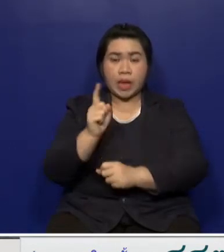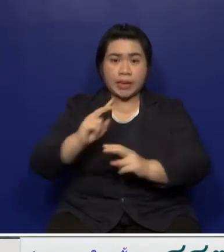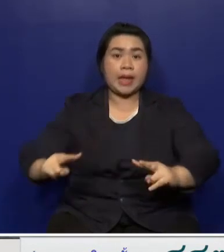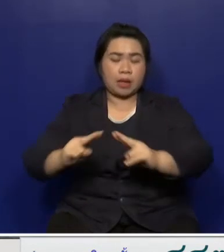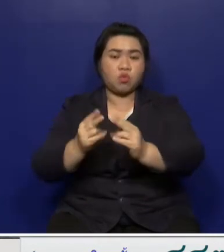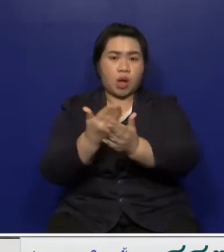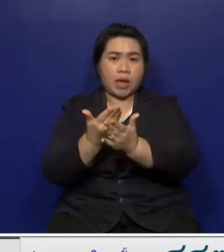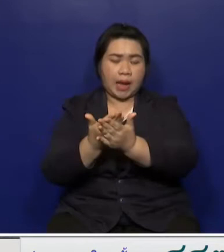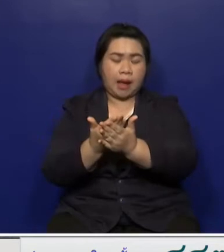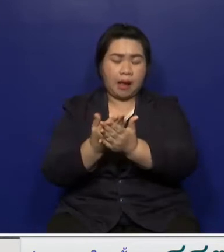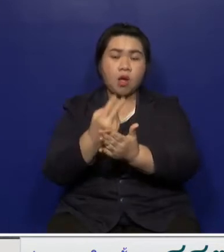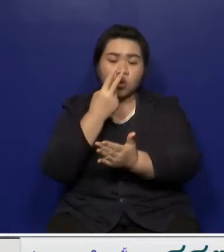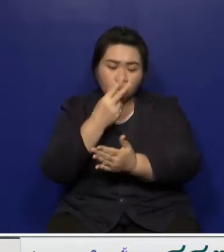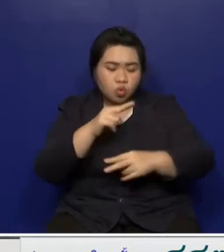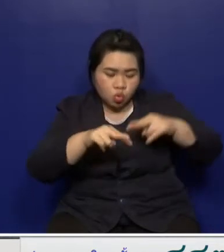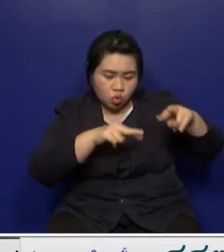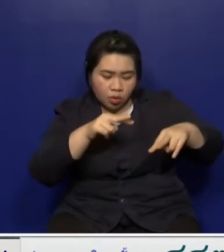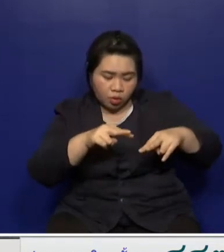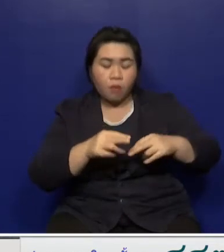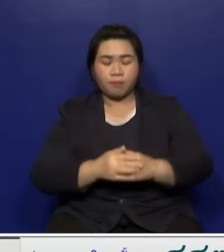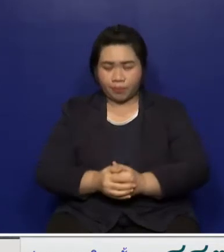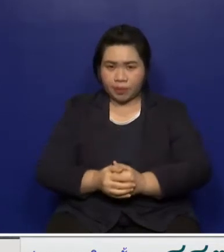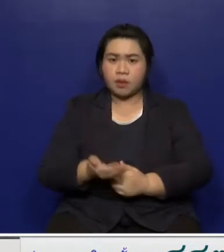งท่านอจจะเขีนไ้นะครับ